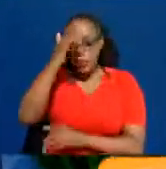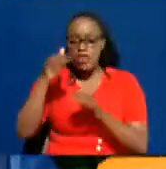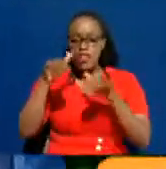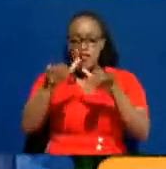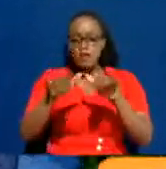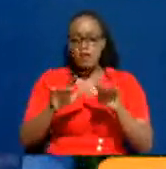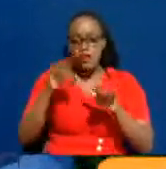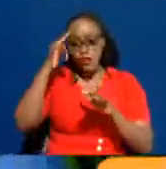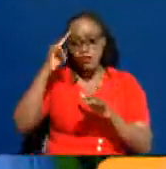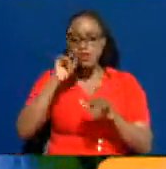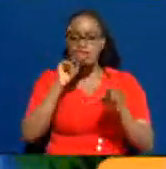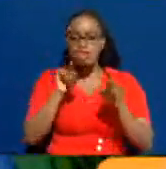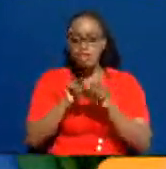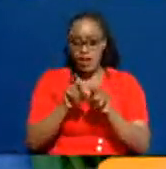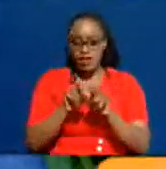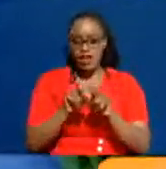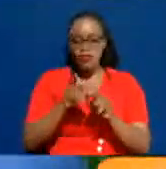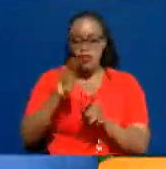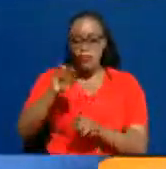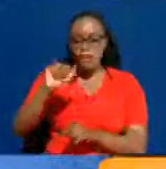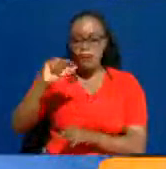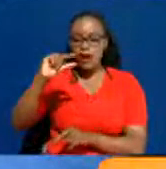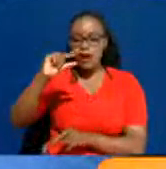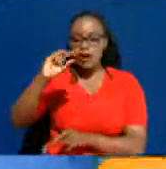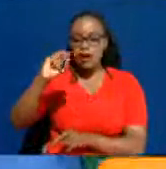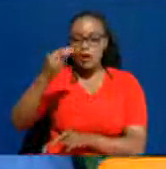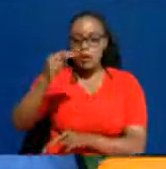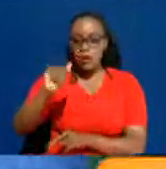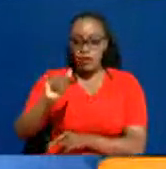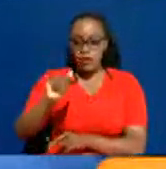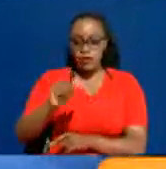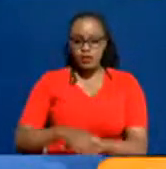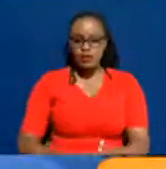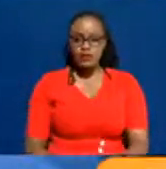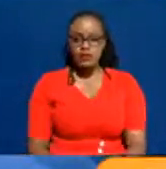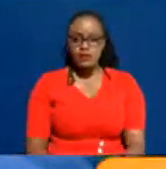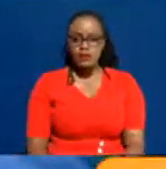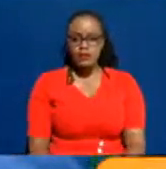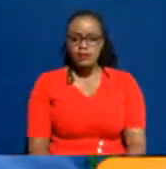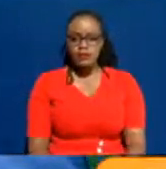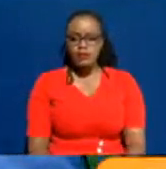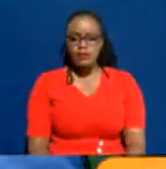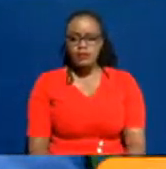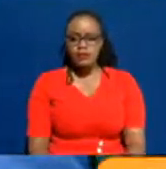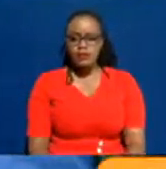ya nduguye marehemu. Seth Olale, runinga ya Citizen,